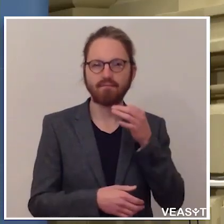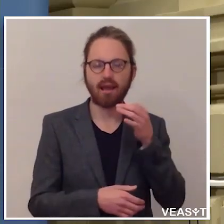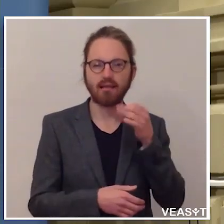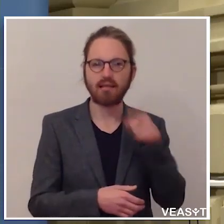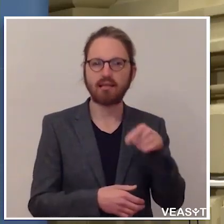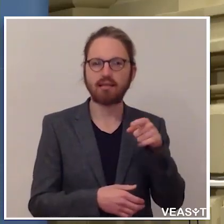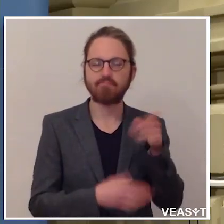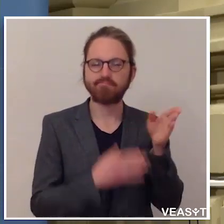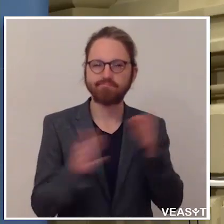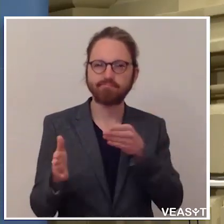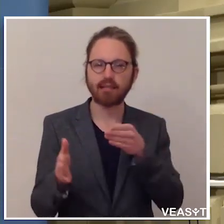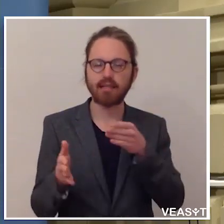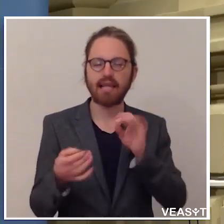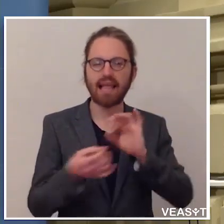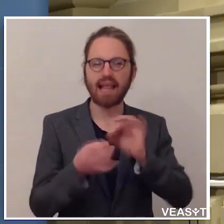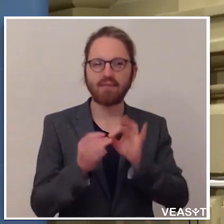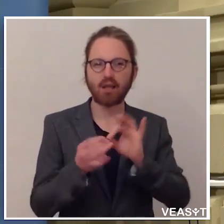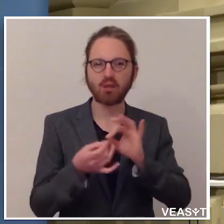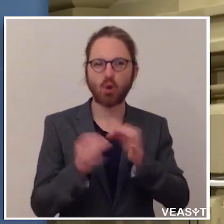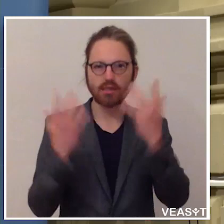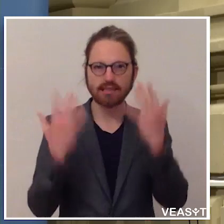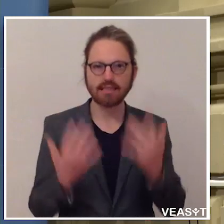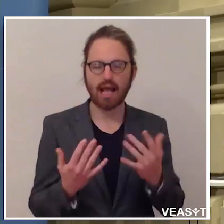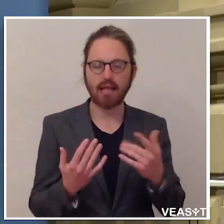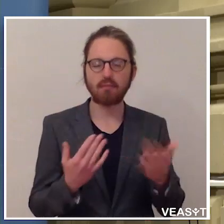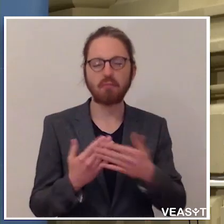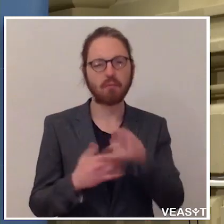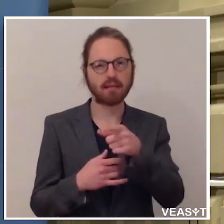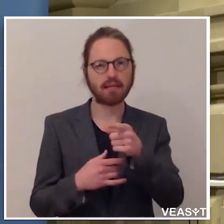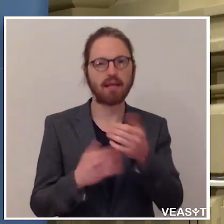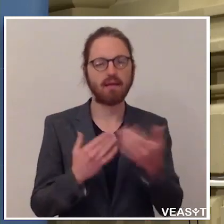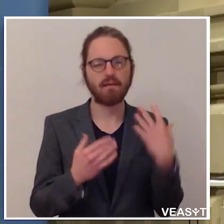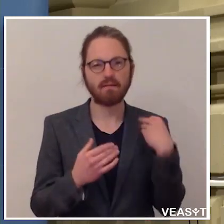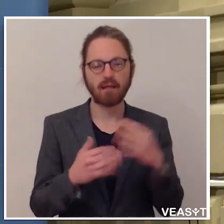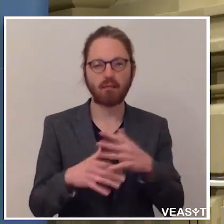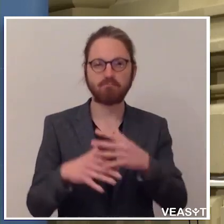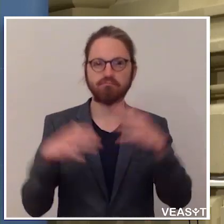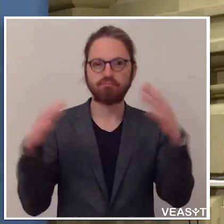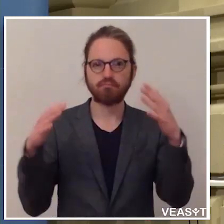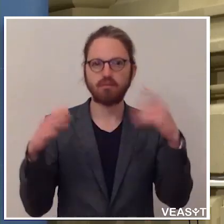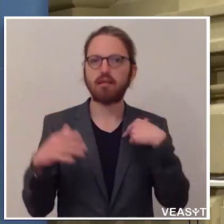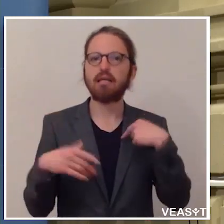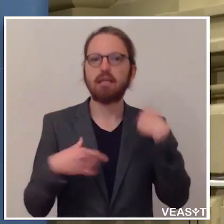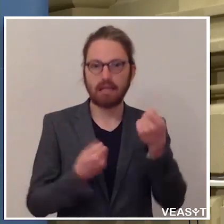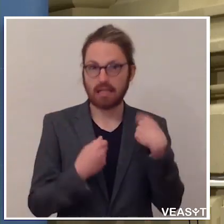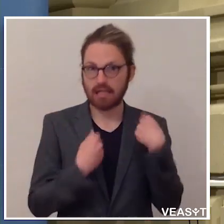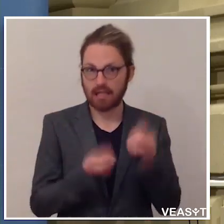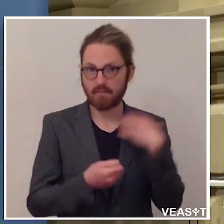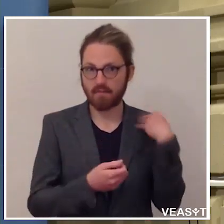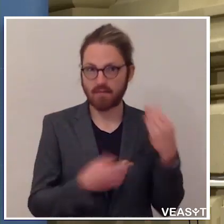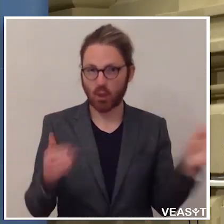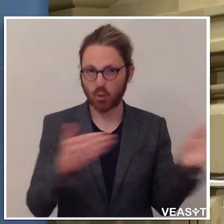haben, weiterzumachen. Eine Frage geht in Richtung Infektionszahlen. Sollten die wieder